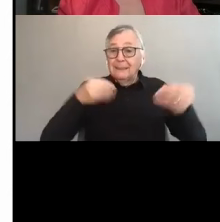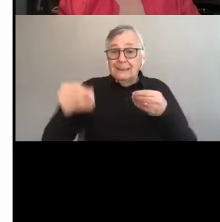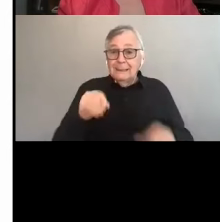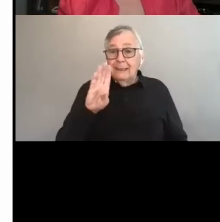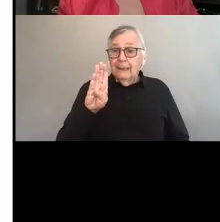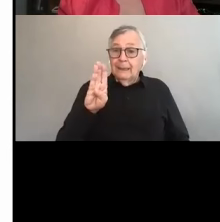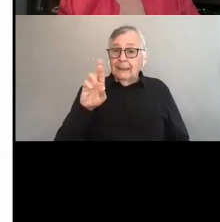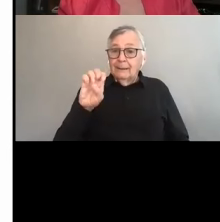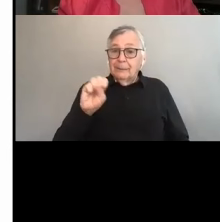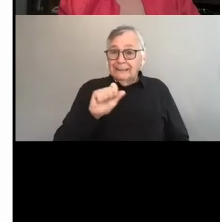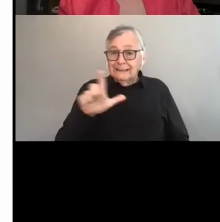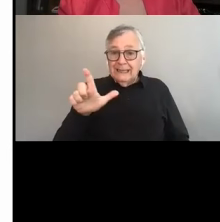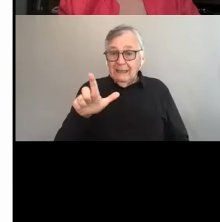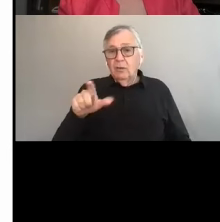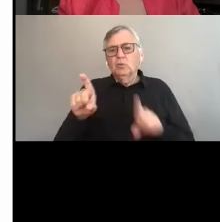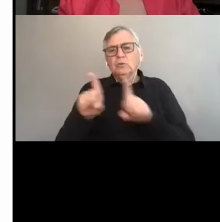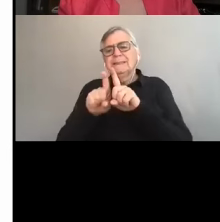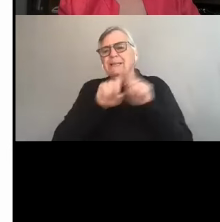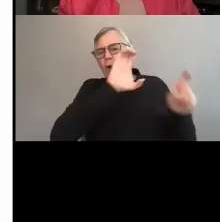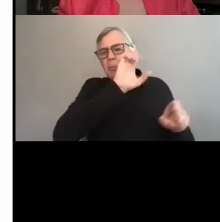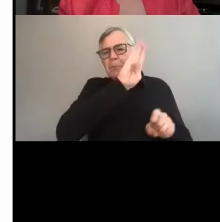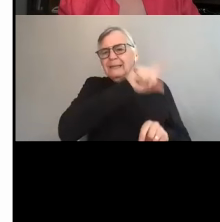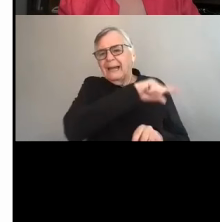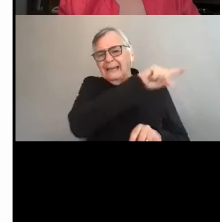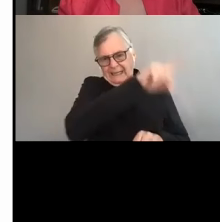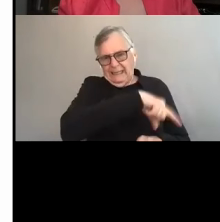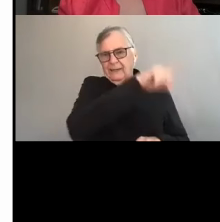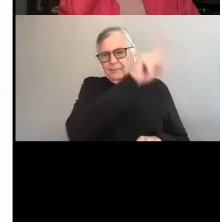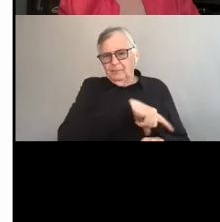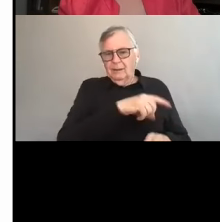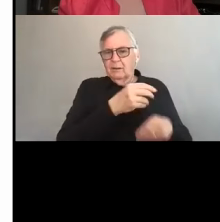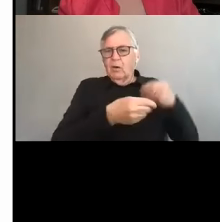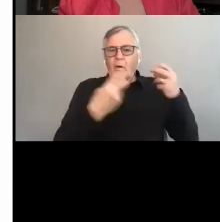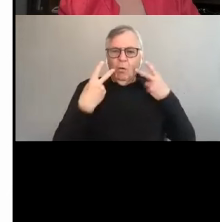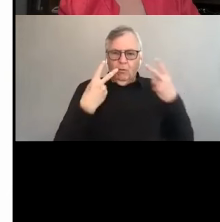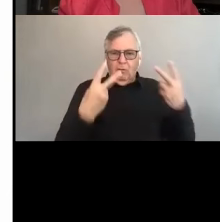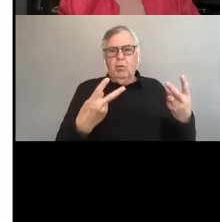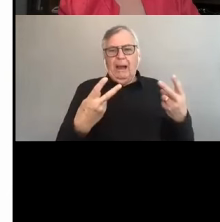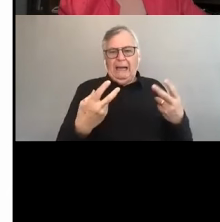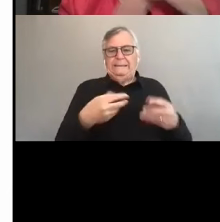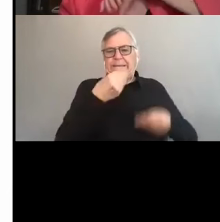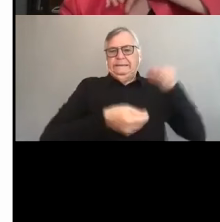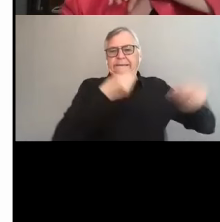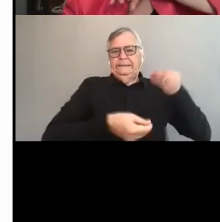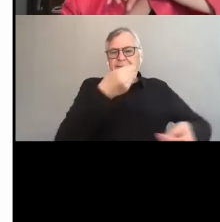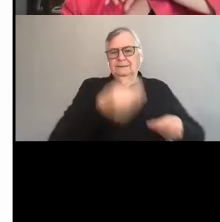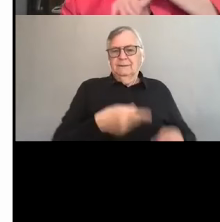passe en Colombie-Britannique, où ils ont eu justement le variant brésilien, on voit qu'il y a une grande transmission.